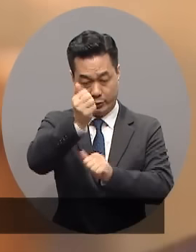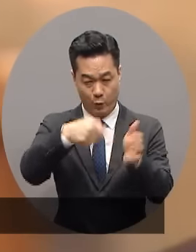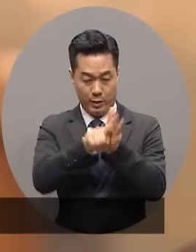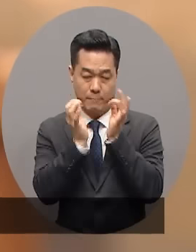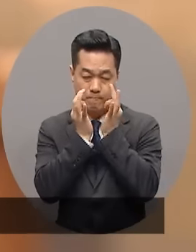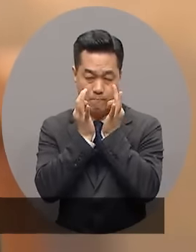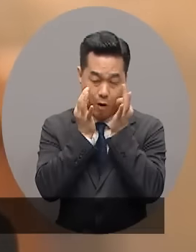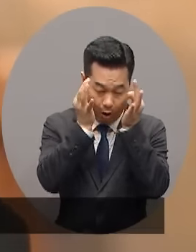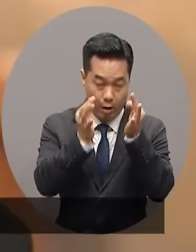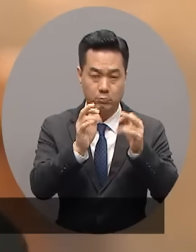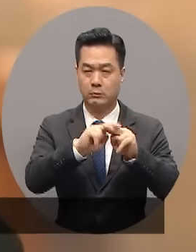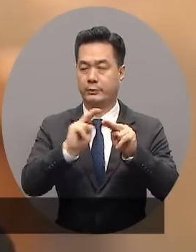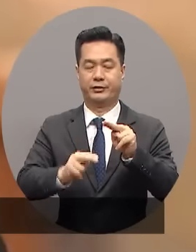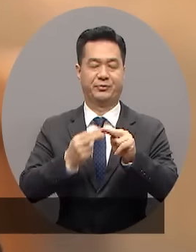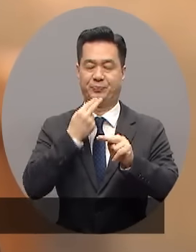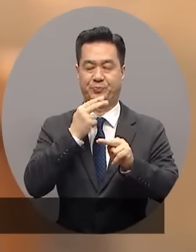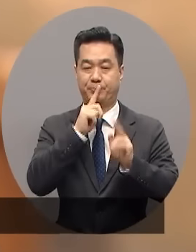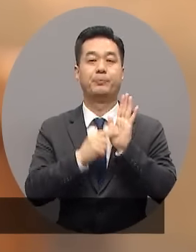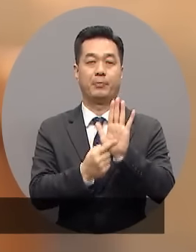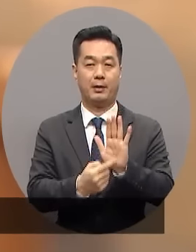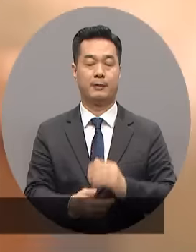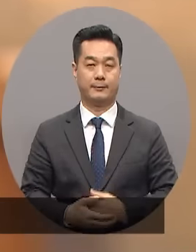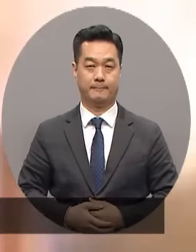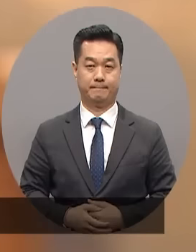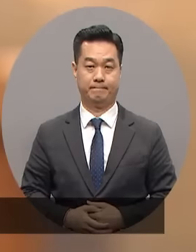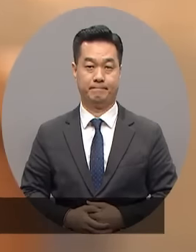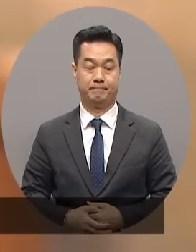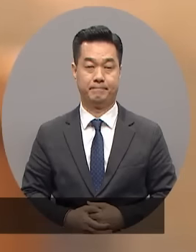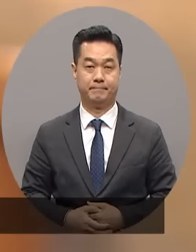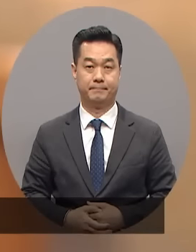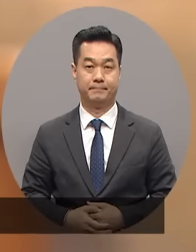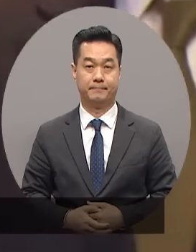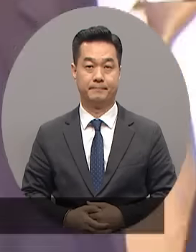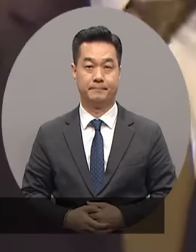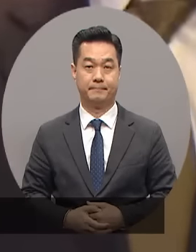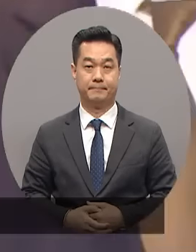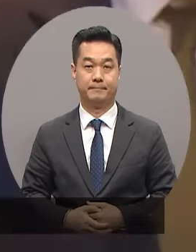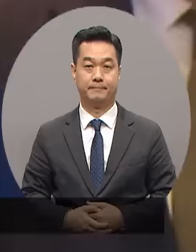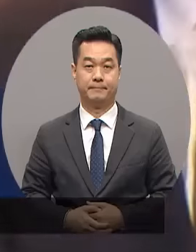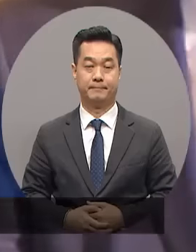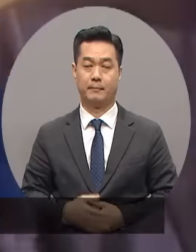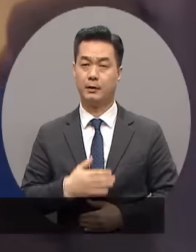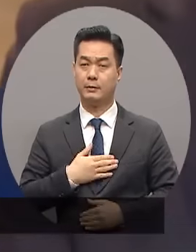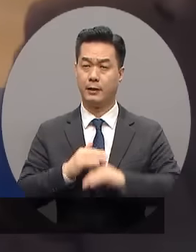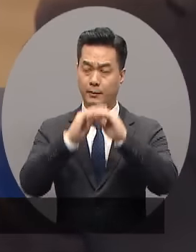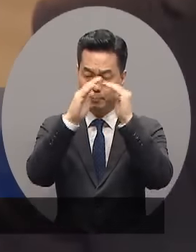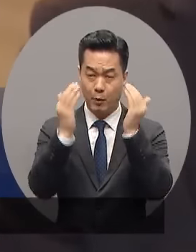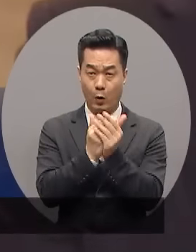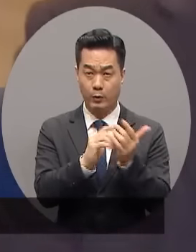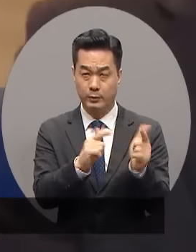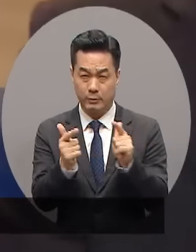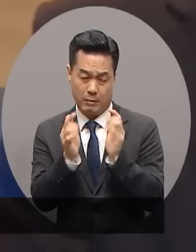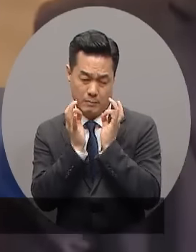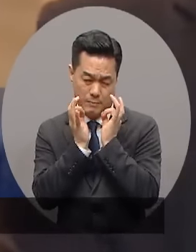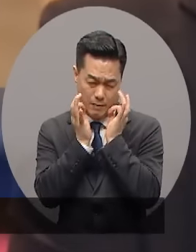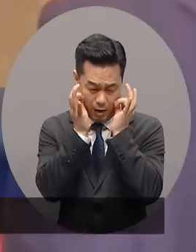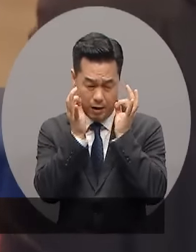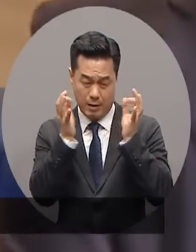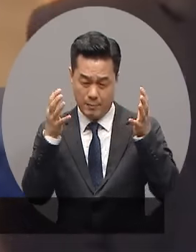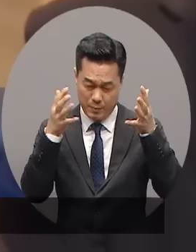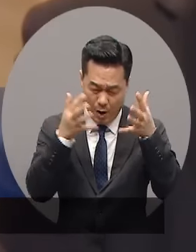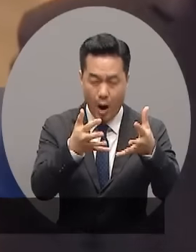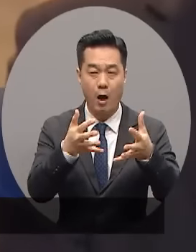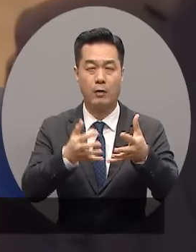다하겠다며 사퇴하지 않겠다는 뜻을 다시 한번 분명히 했습니다. 제 모든 것을 아낌없이